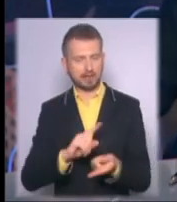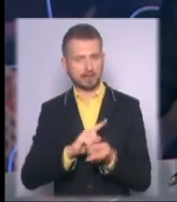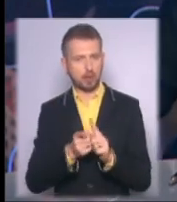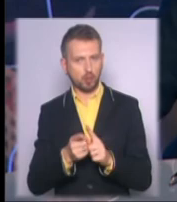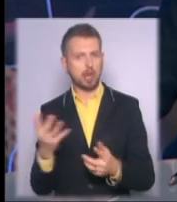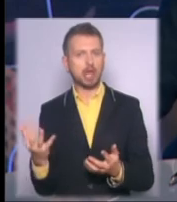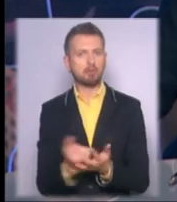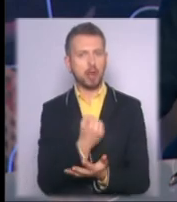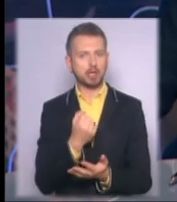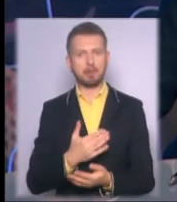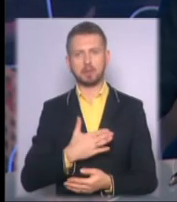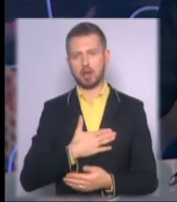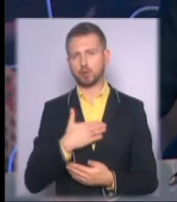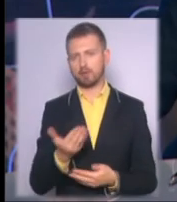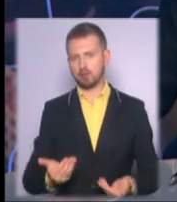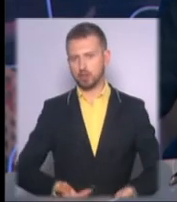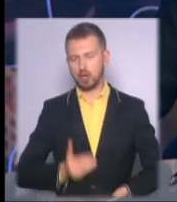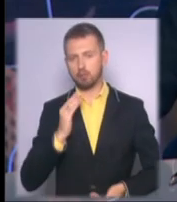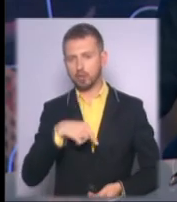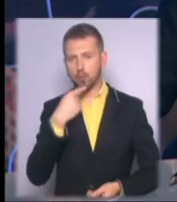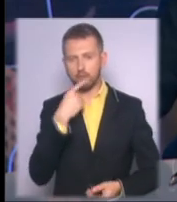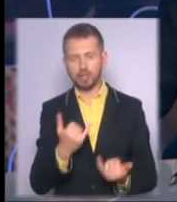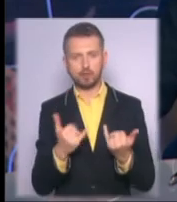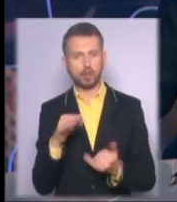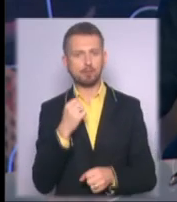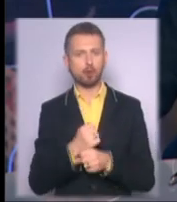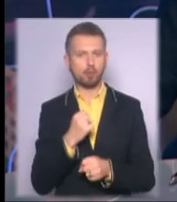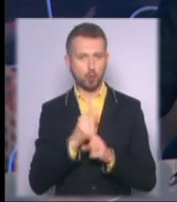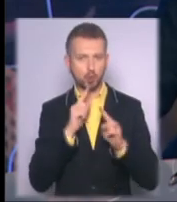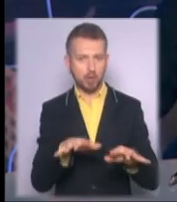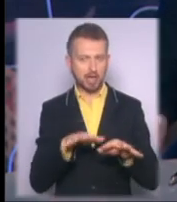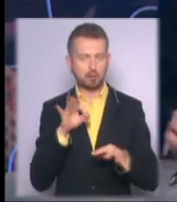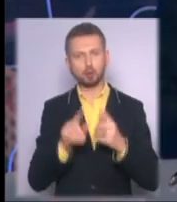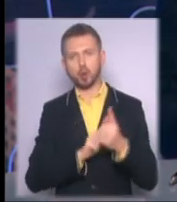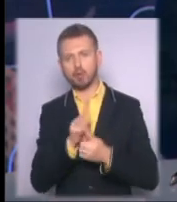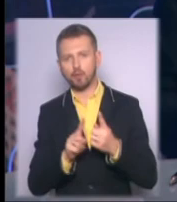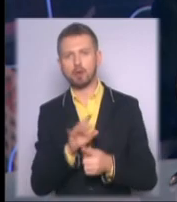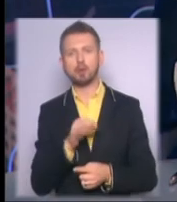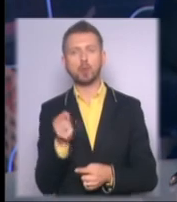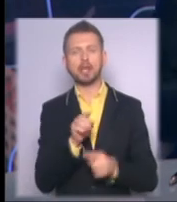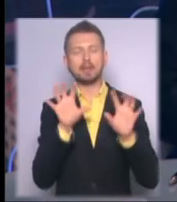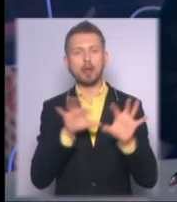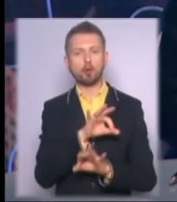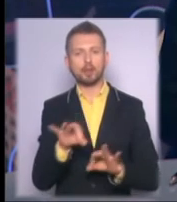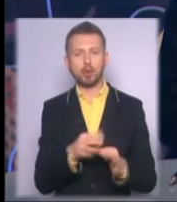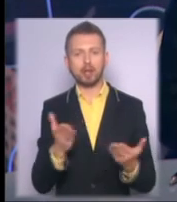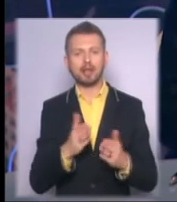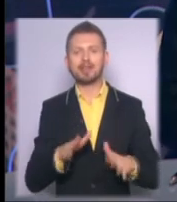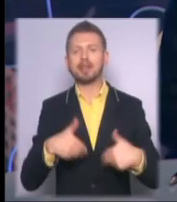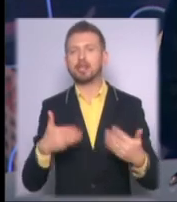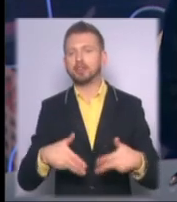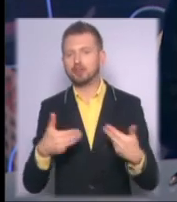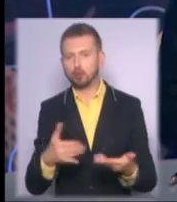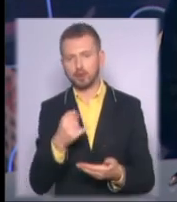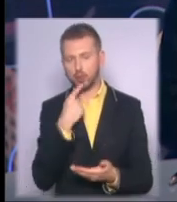надбанням нашого з вами життя. Будемо говорити сьогодні про роботу парламенту, про реформи, про ті законопроекти, які ініціюються і